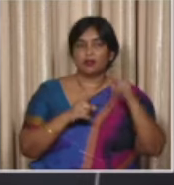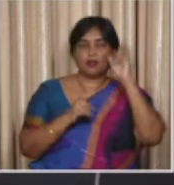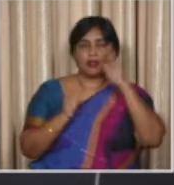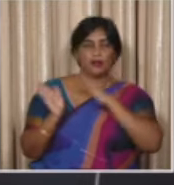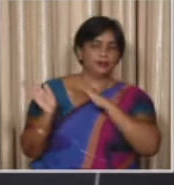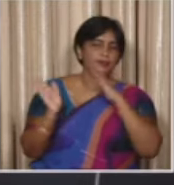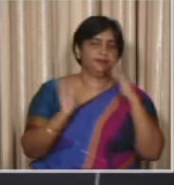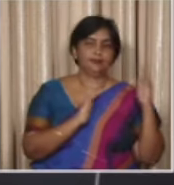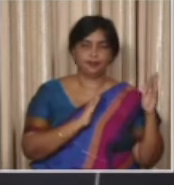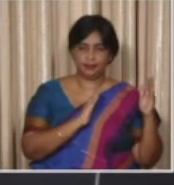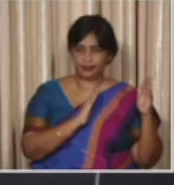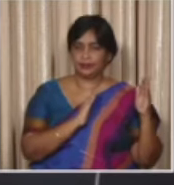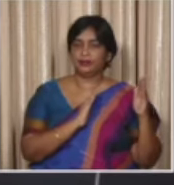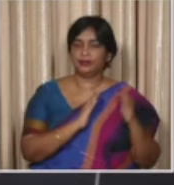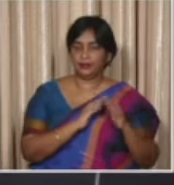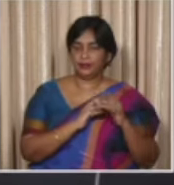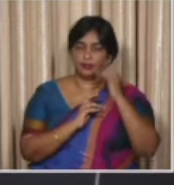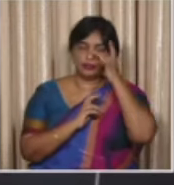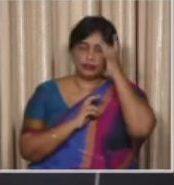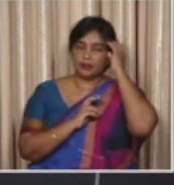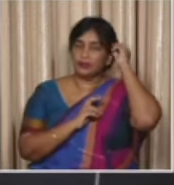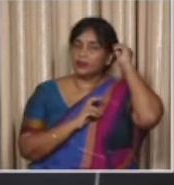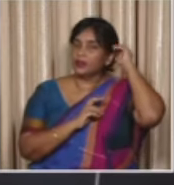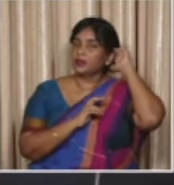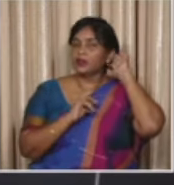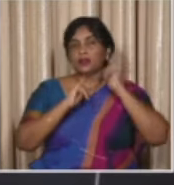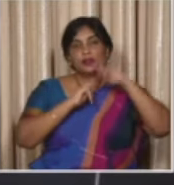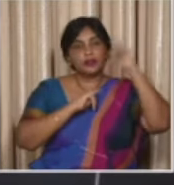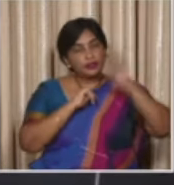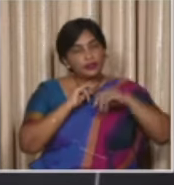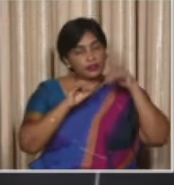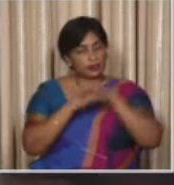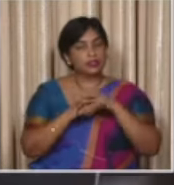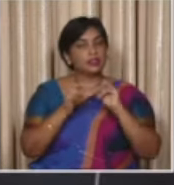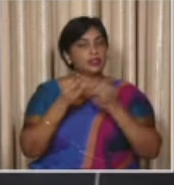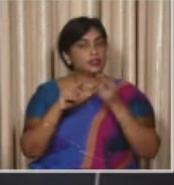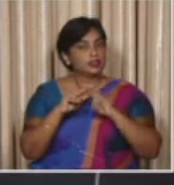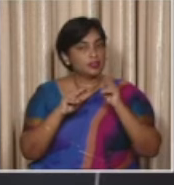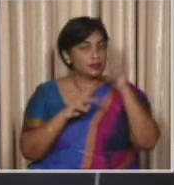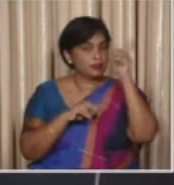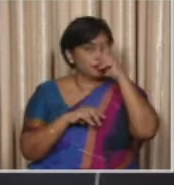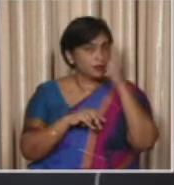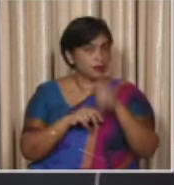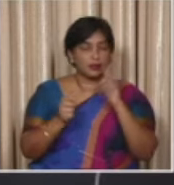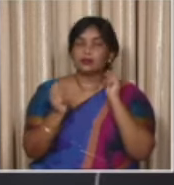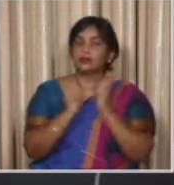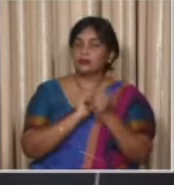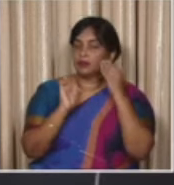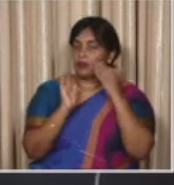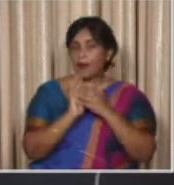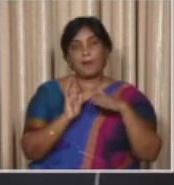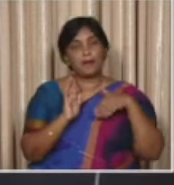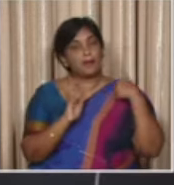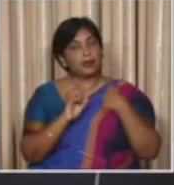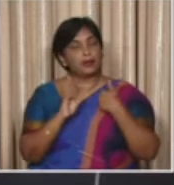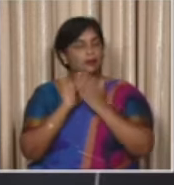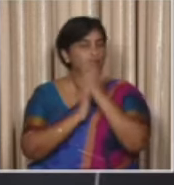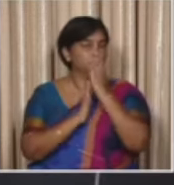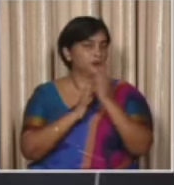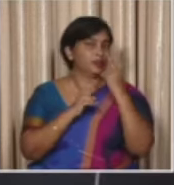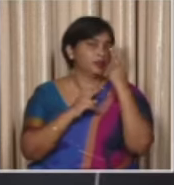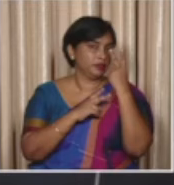වෙලා තියෙනවා. විශ්වවිද්‍යාල පද්ධතිය අනාදින කාර්ය මණ්ඩලයේ වැටුප් සංශෝධනට අදාළව ප්‍රධාන කරුණු දෙකක් තිබෙනවා